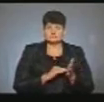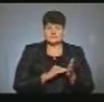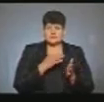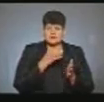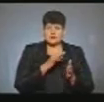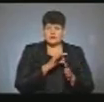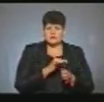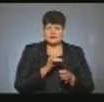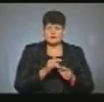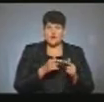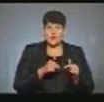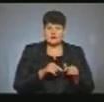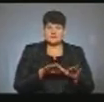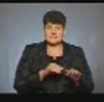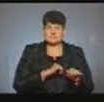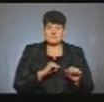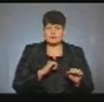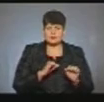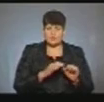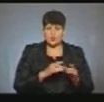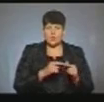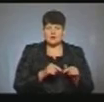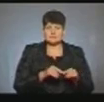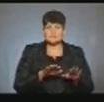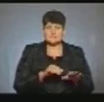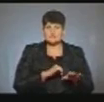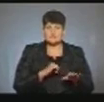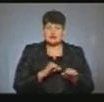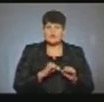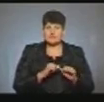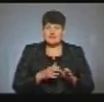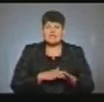в орган місцевого самоврядування. Орган місцевого самоврядування виконує функцію,